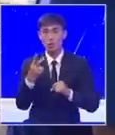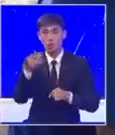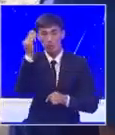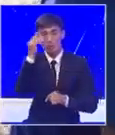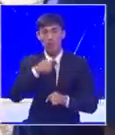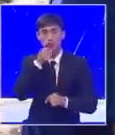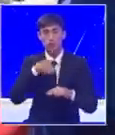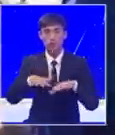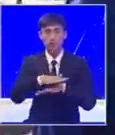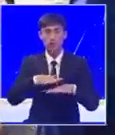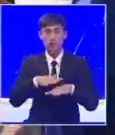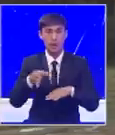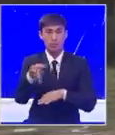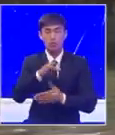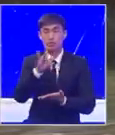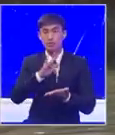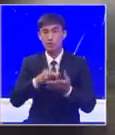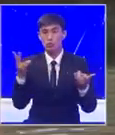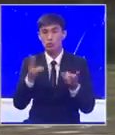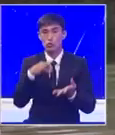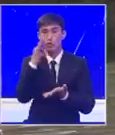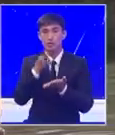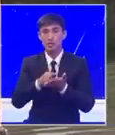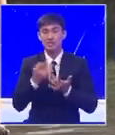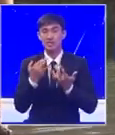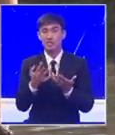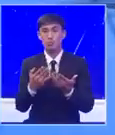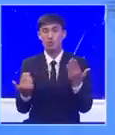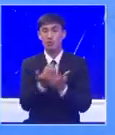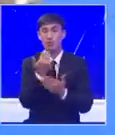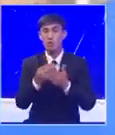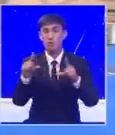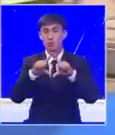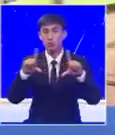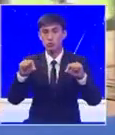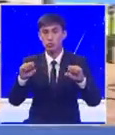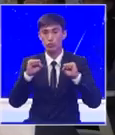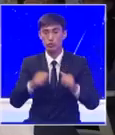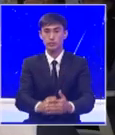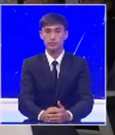мнению взрослого населения, областному центру нужен отвечающий требованиям современный дворец спорта.